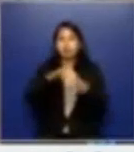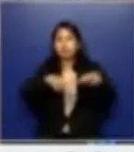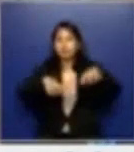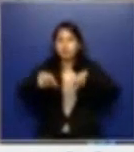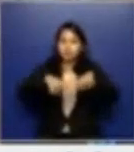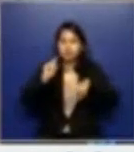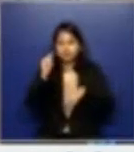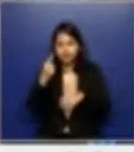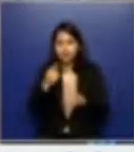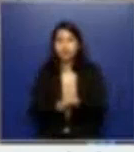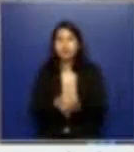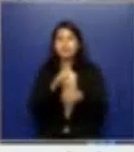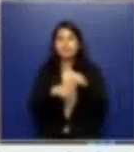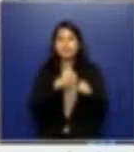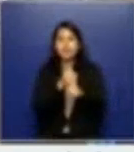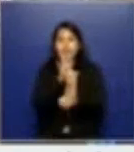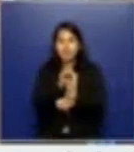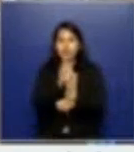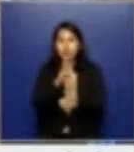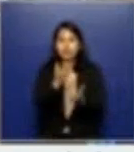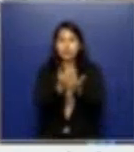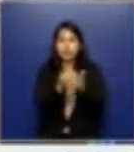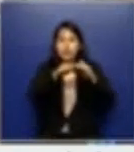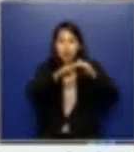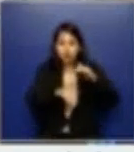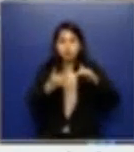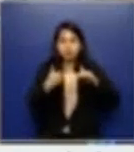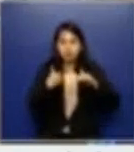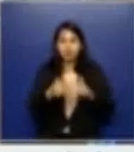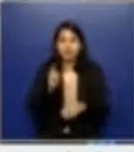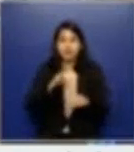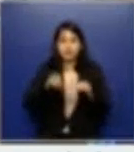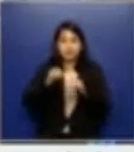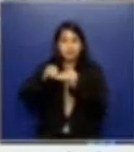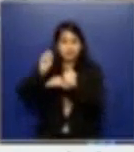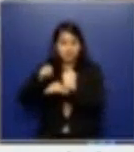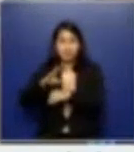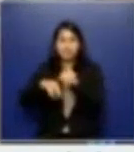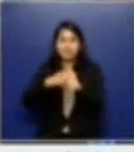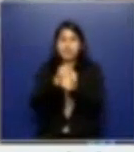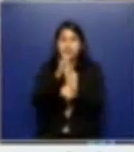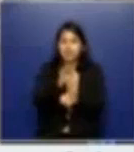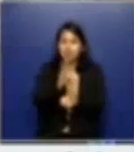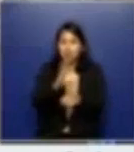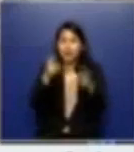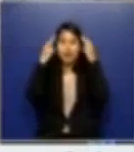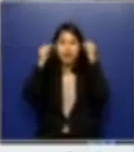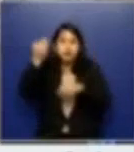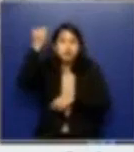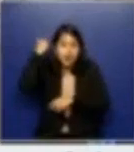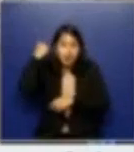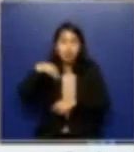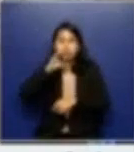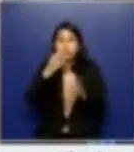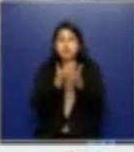ปี46ยังงบประมาณลดลงนะธรรมดาแล้วงบประมาณต้องเพิ่มขึ้นตลอด45เท่านี้แต่46นายกคนนั้นลดล